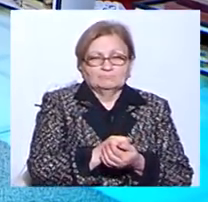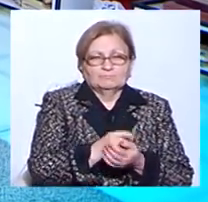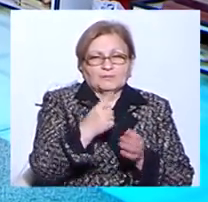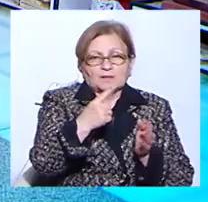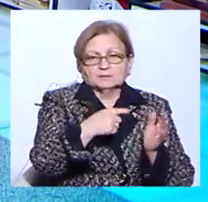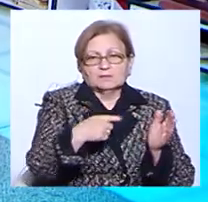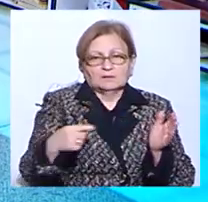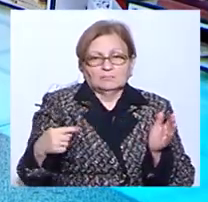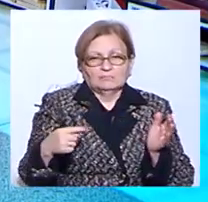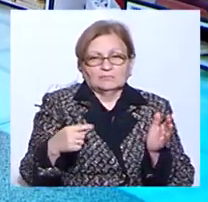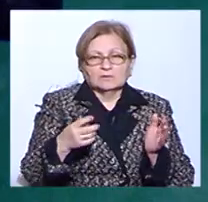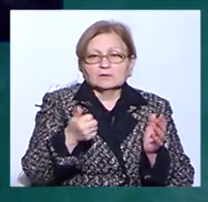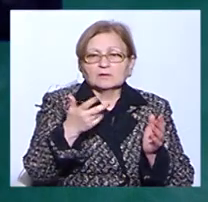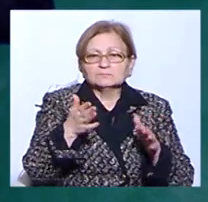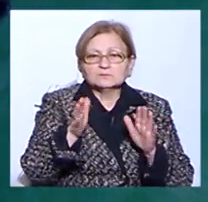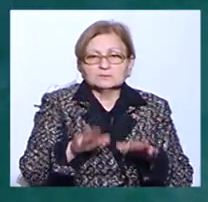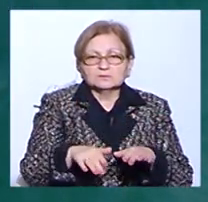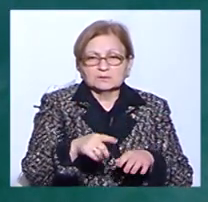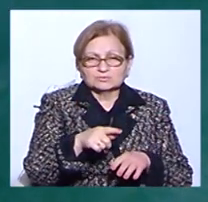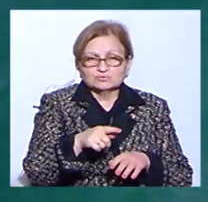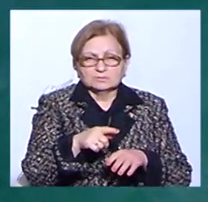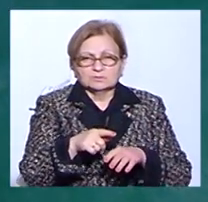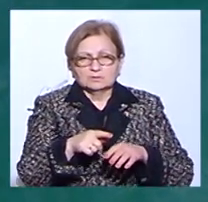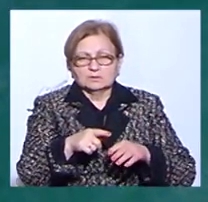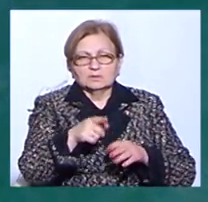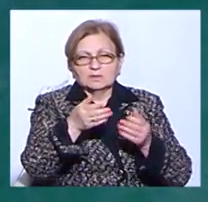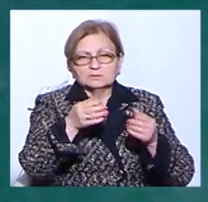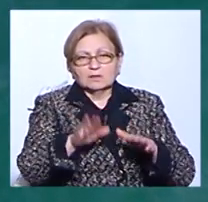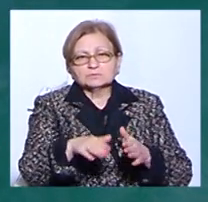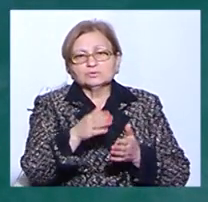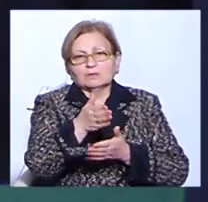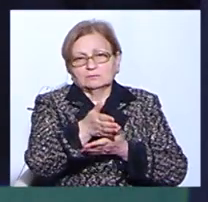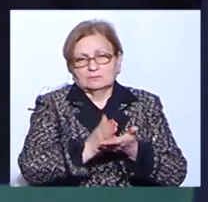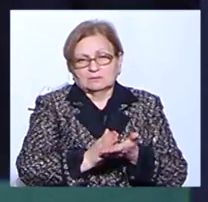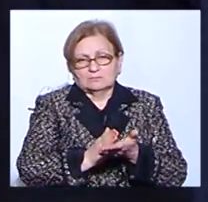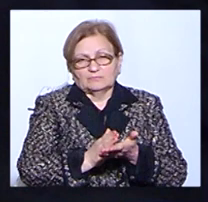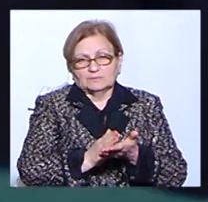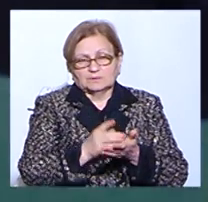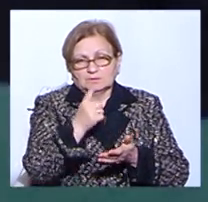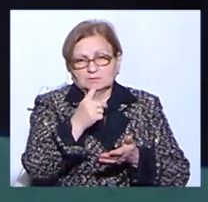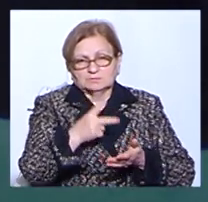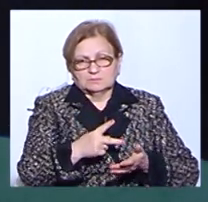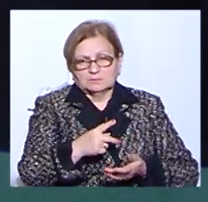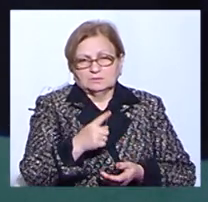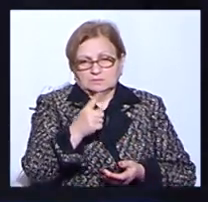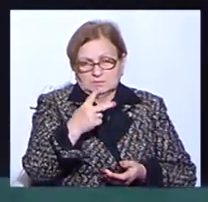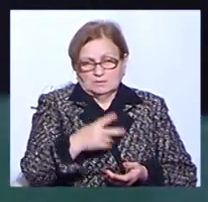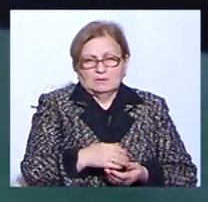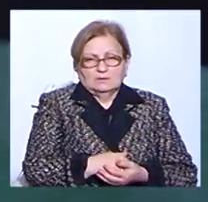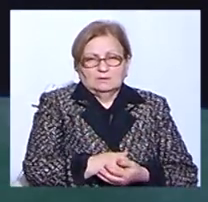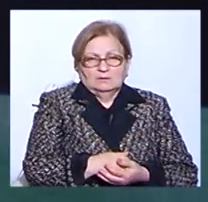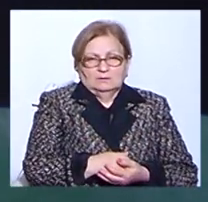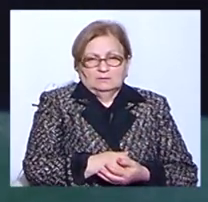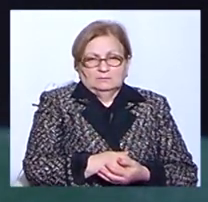გამოვაკელი ერთი ნაჭერი. რამდენი დარჩა? რამ დარჩა? ნახევარი. არა? ნახევარი